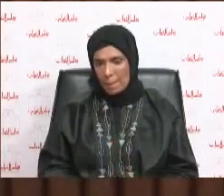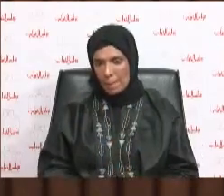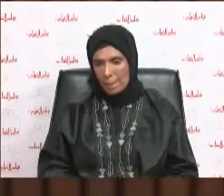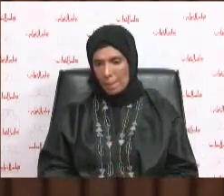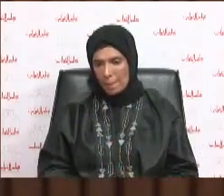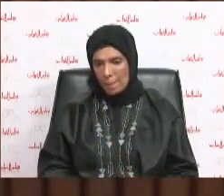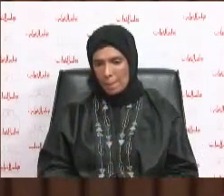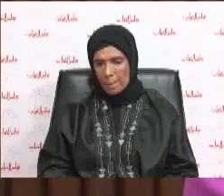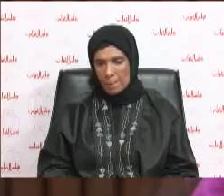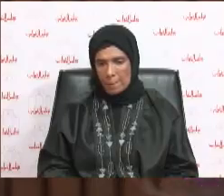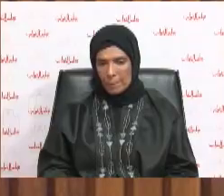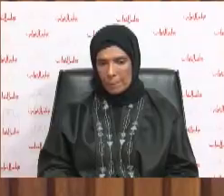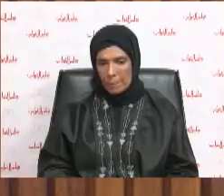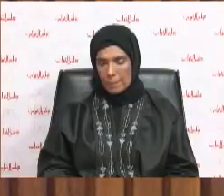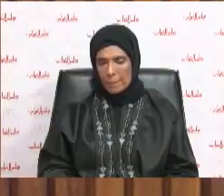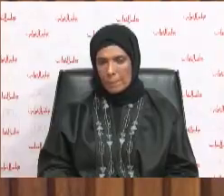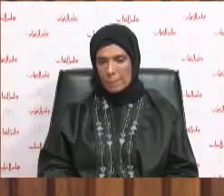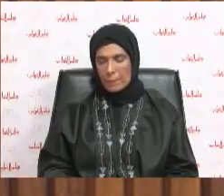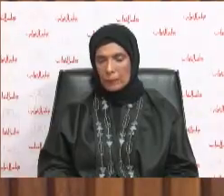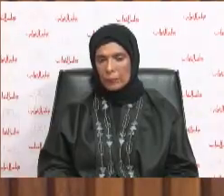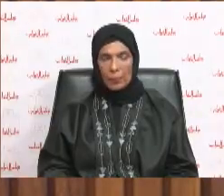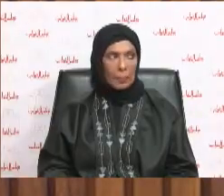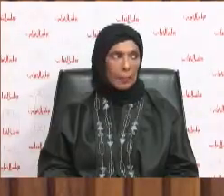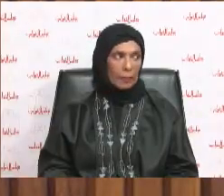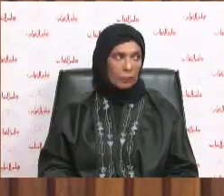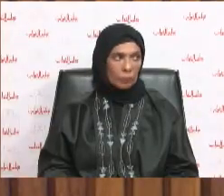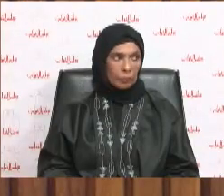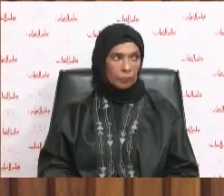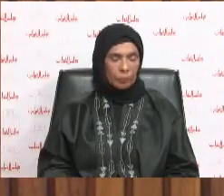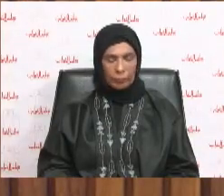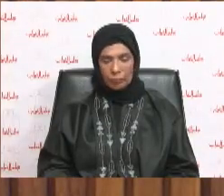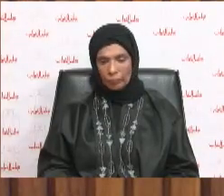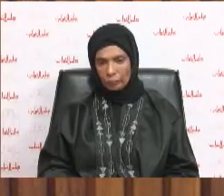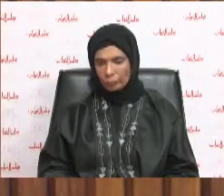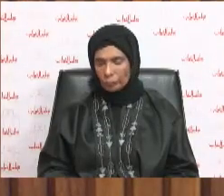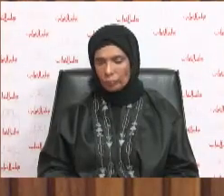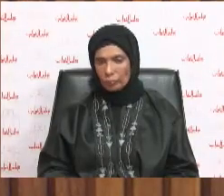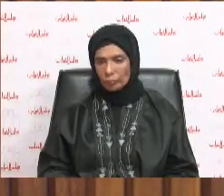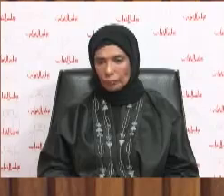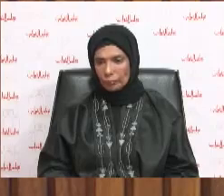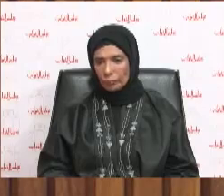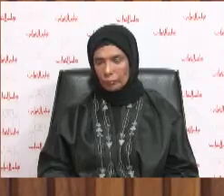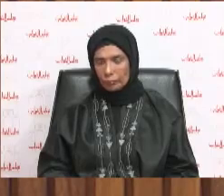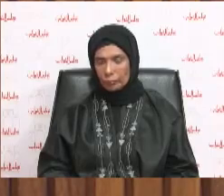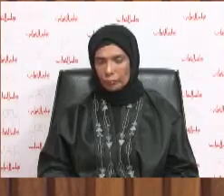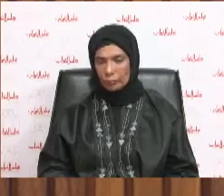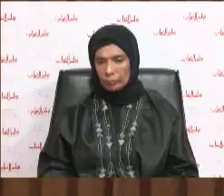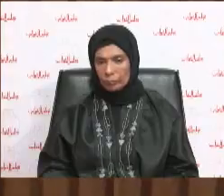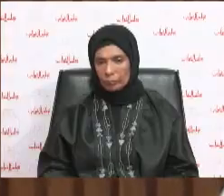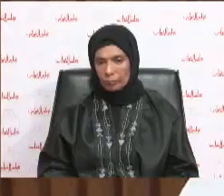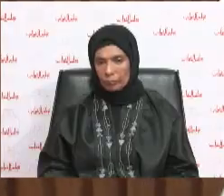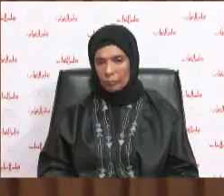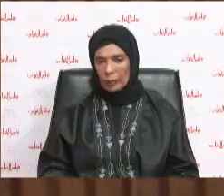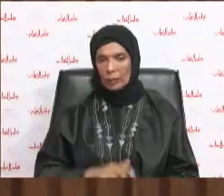الأشياء. شكرا. واضح، شكرا سعادة النائب. سعادة النائب هشام العواضي فضل. شكرا معالي الرئيس. معالي الرئيس احنا